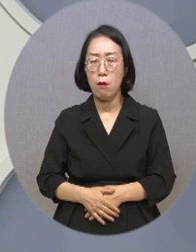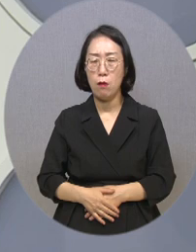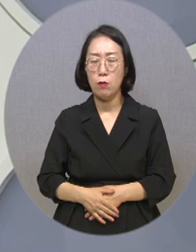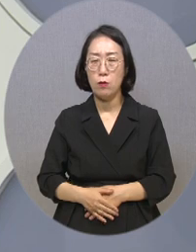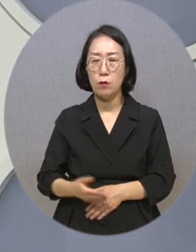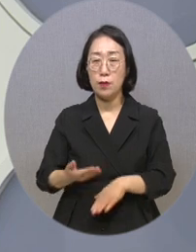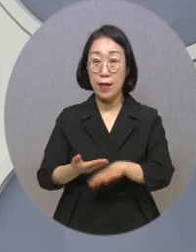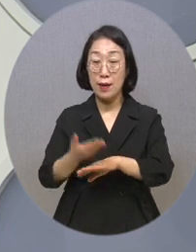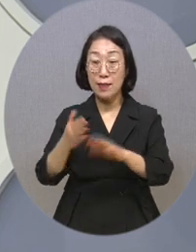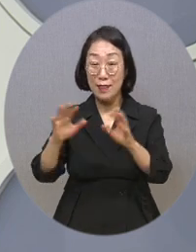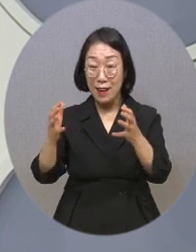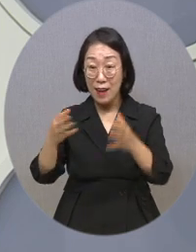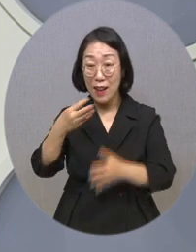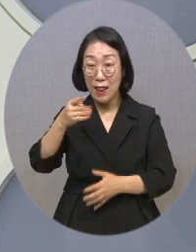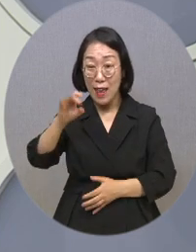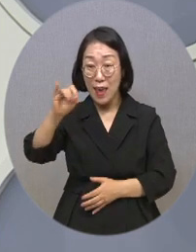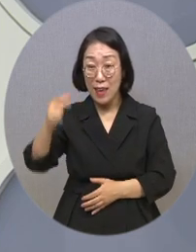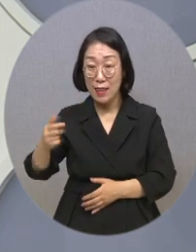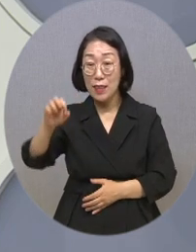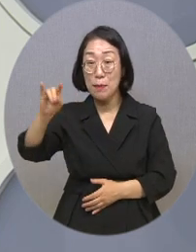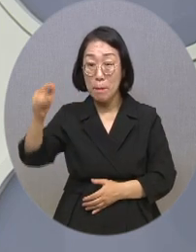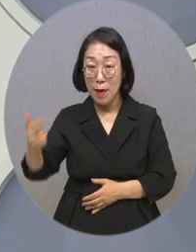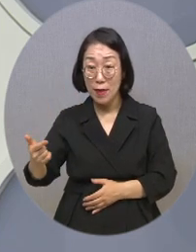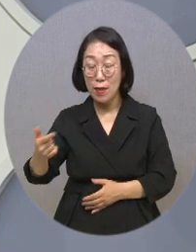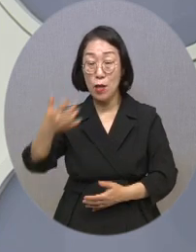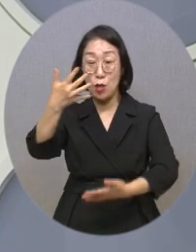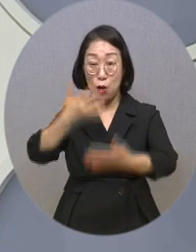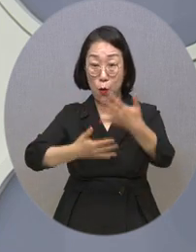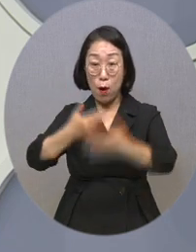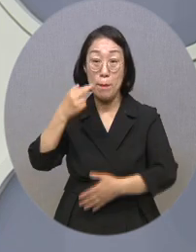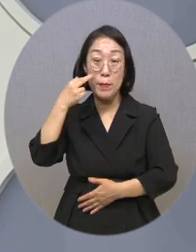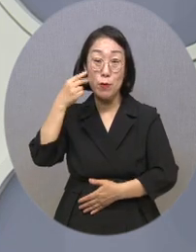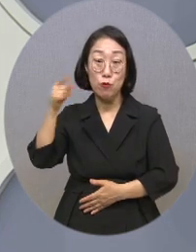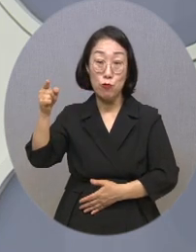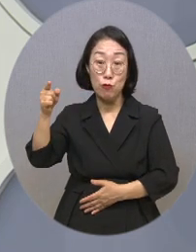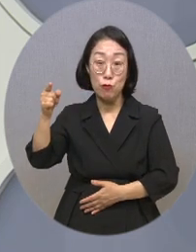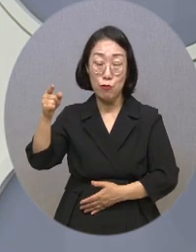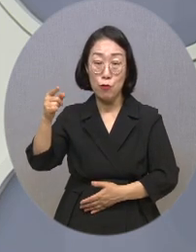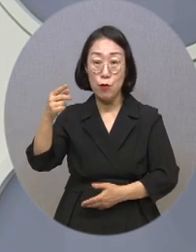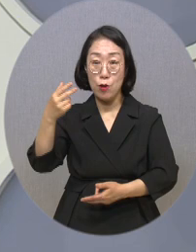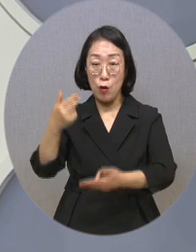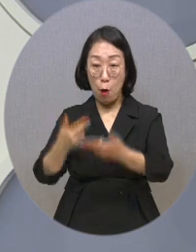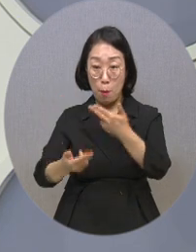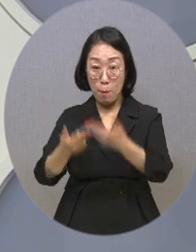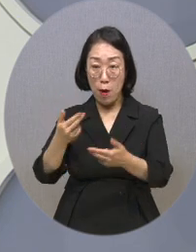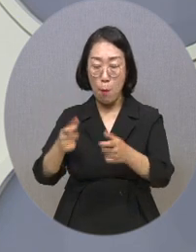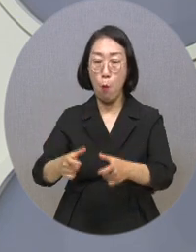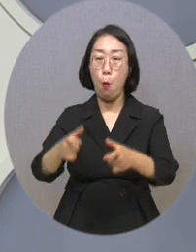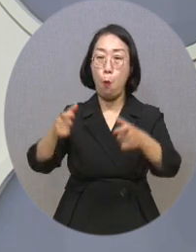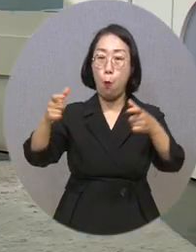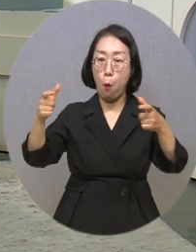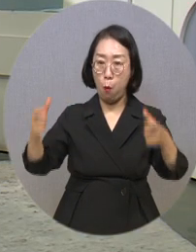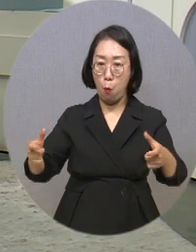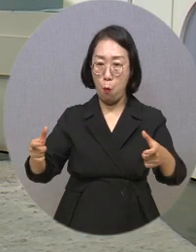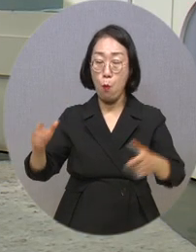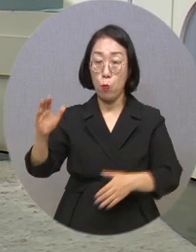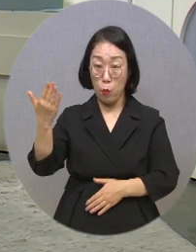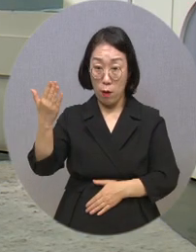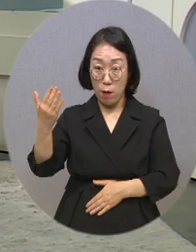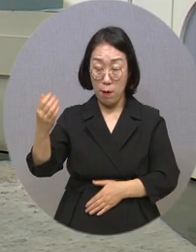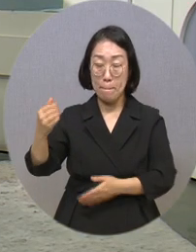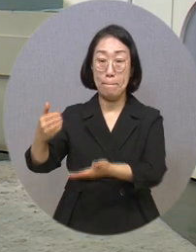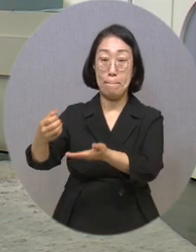때문에 그게. 그 저기 미국 자폐증 협회가 커지는 계기가 됐다고 하면서